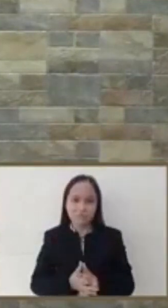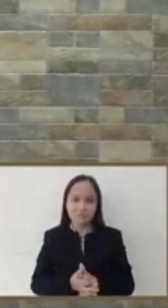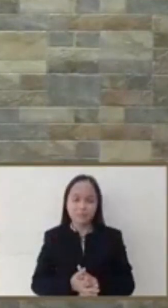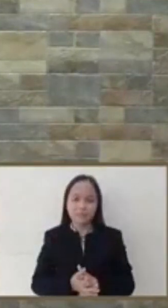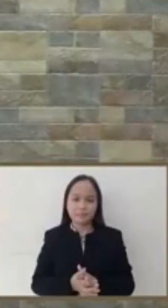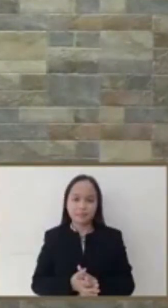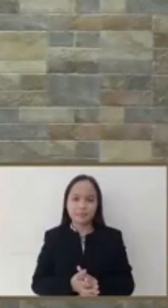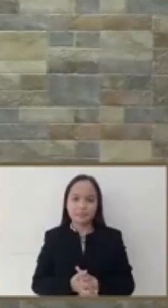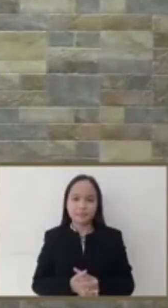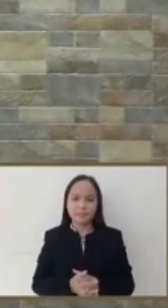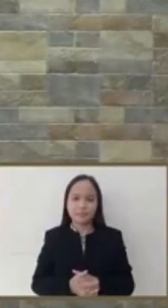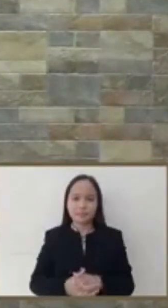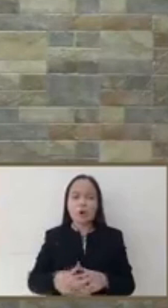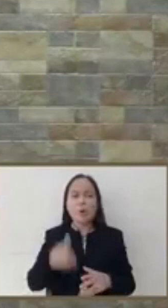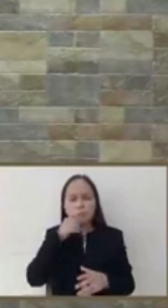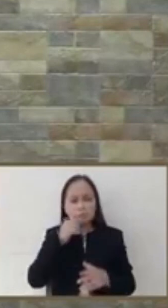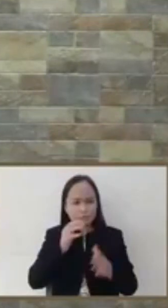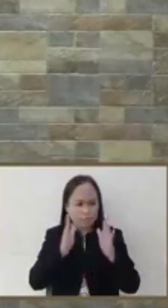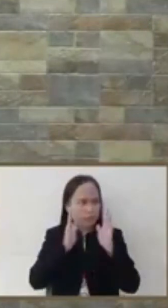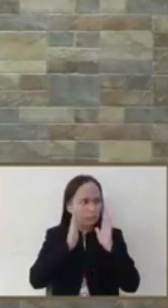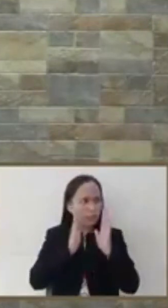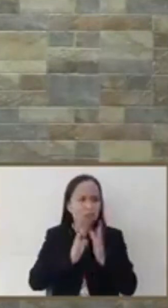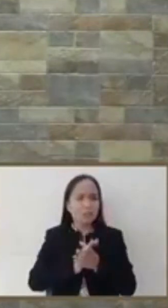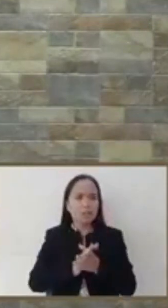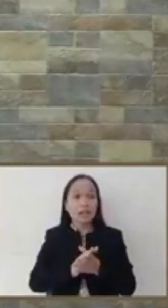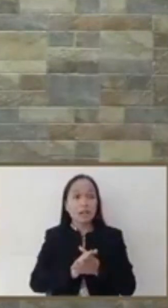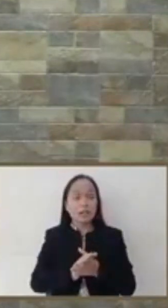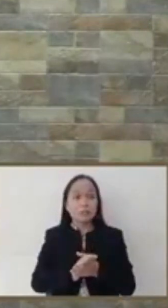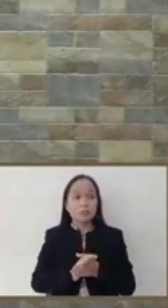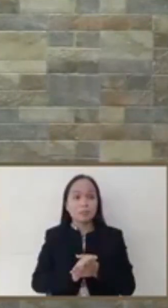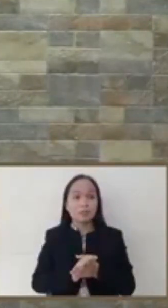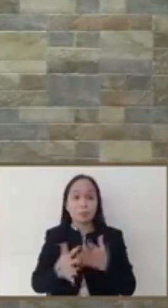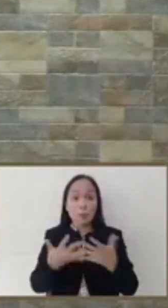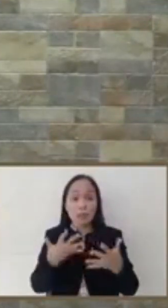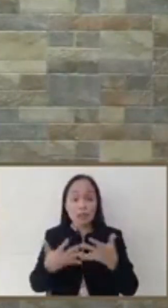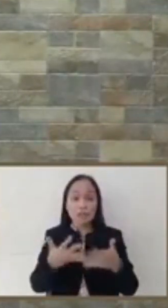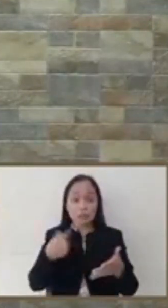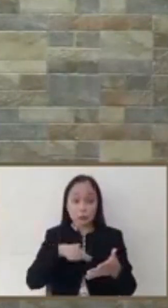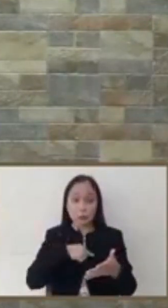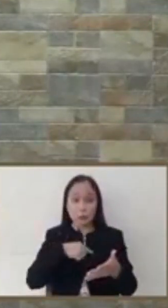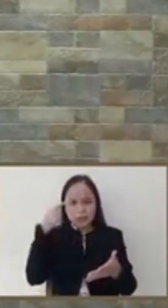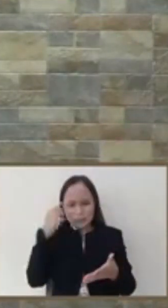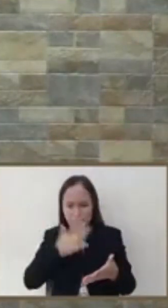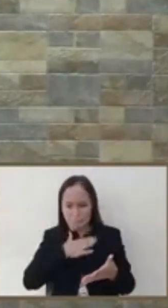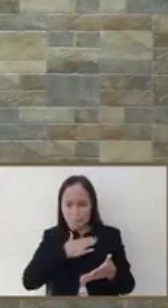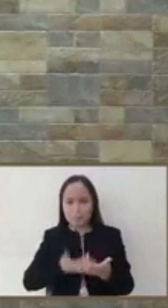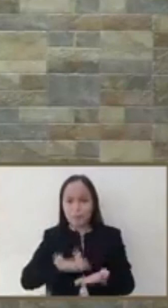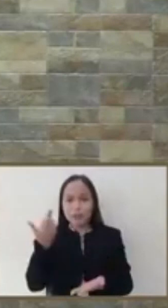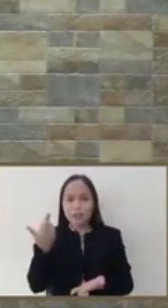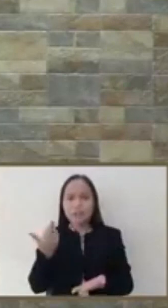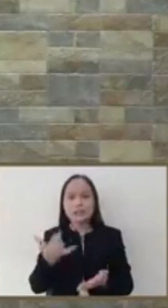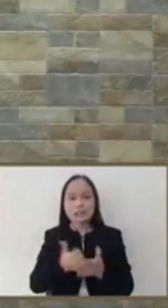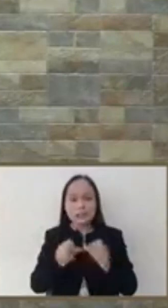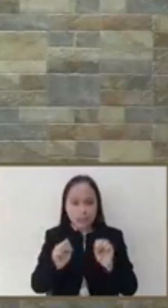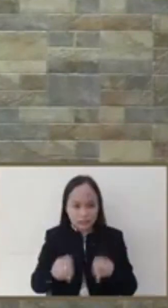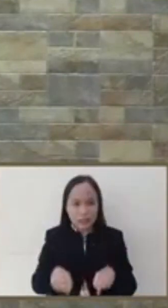Anybody listen to me? Dapat makita po natin ito, mga kapatid. Yung anumang itinuturing natin na kayamanan po natin, it can and it